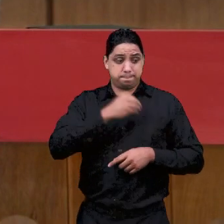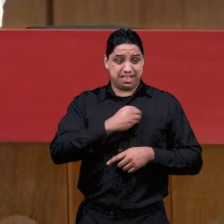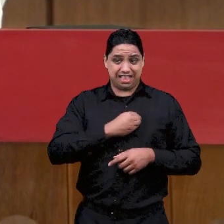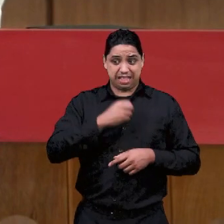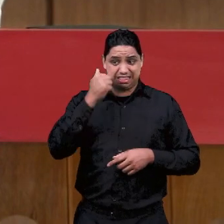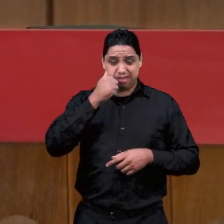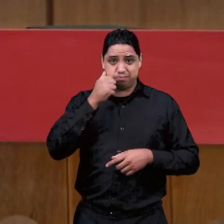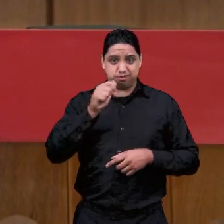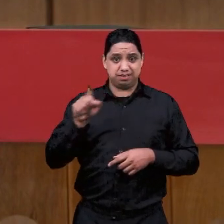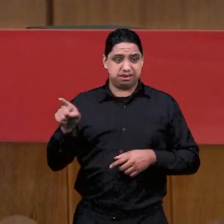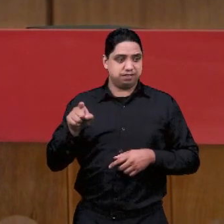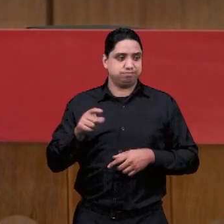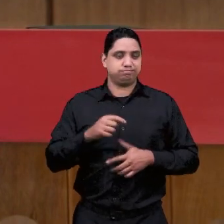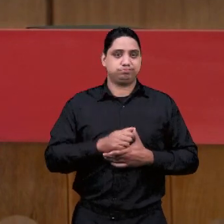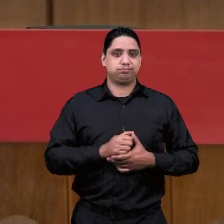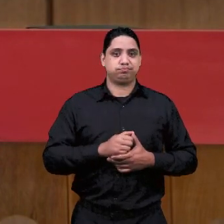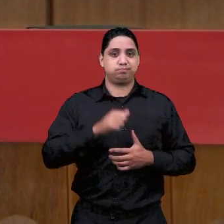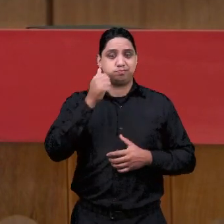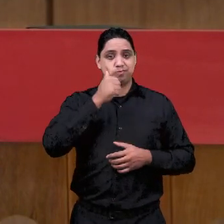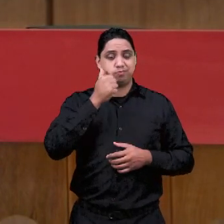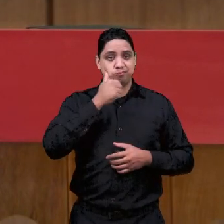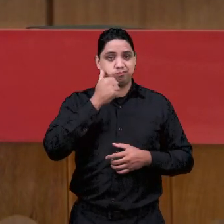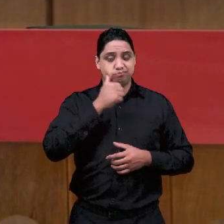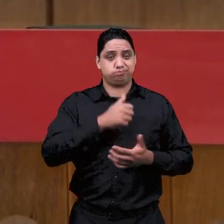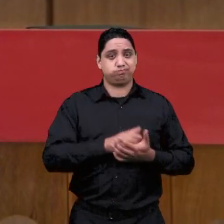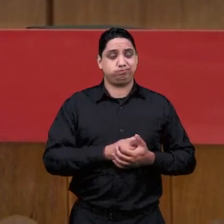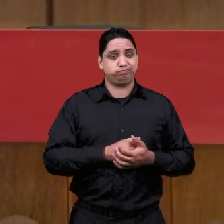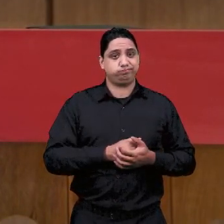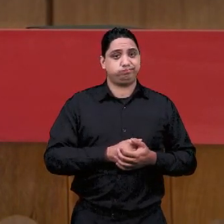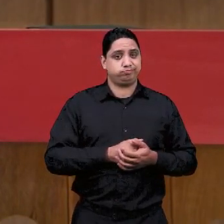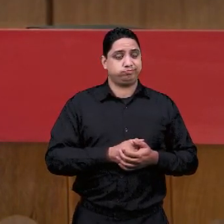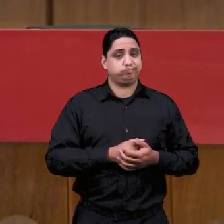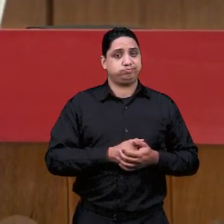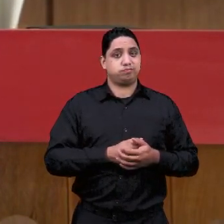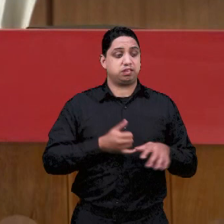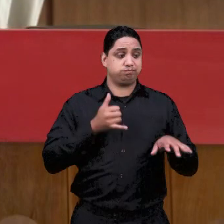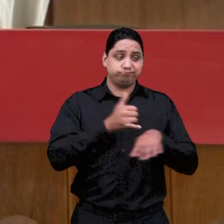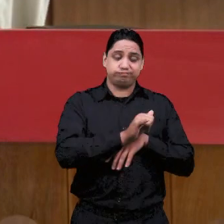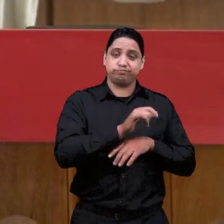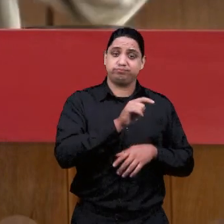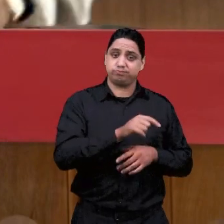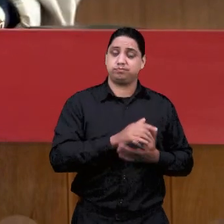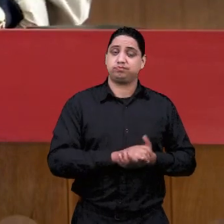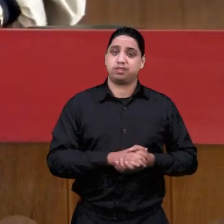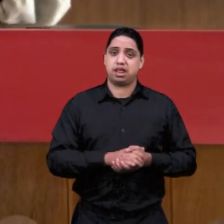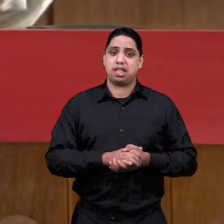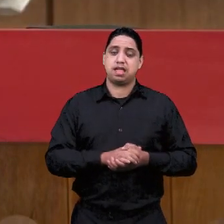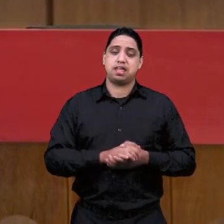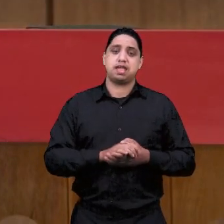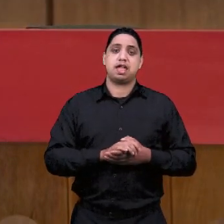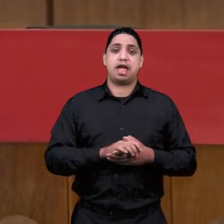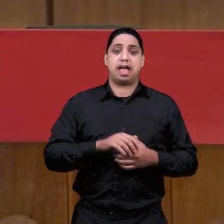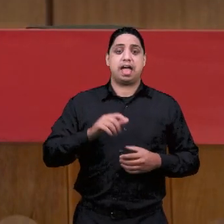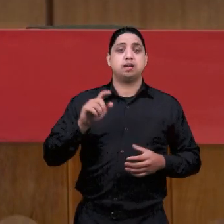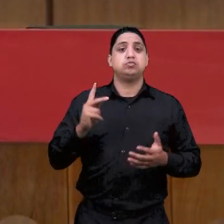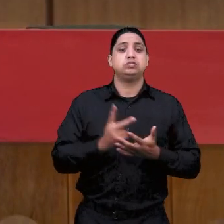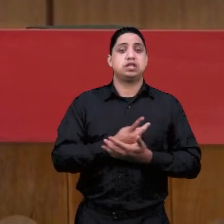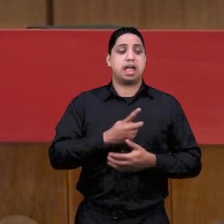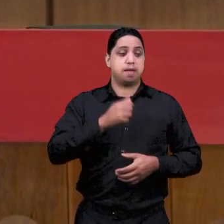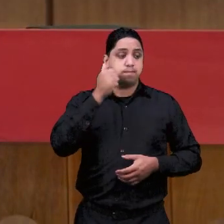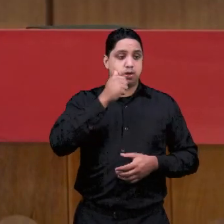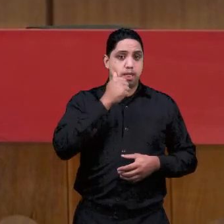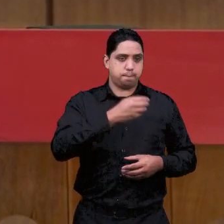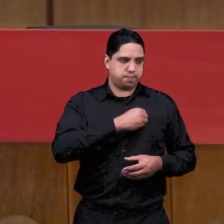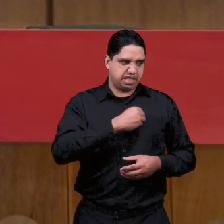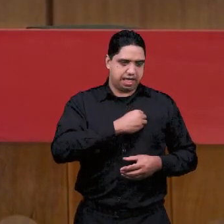le péché de la femme adultère. C'est le monde qui a jeté sur lui la culpabilité de son